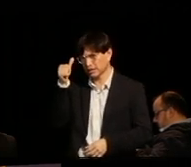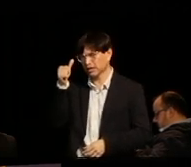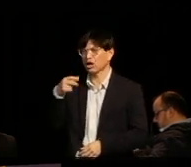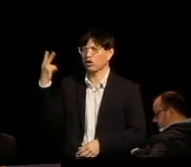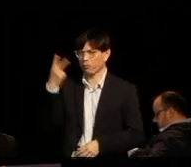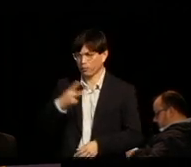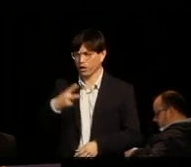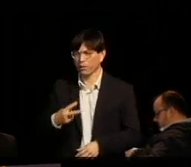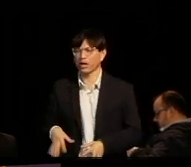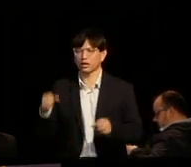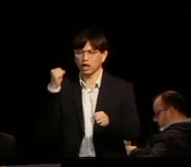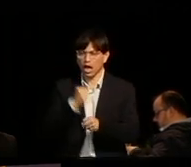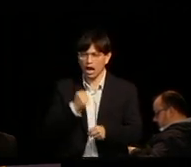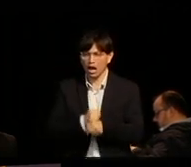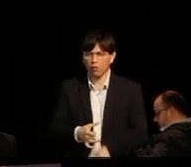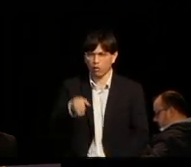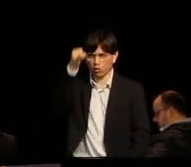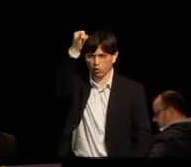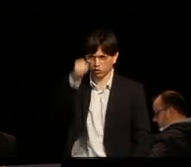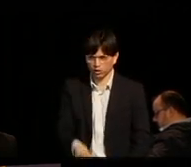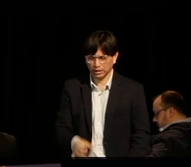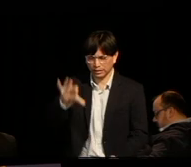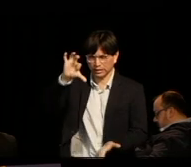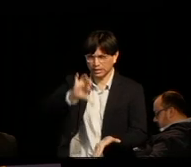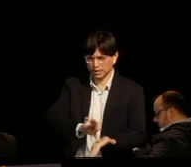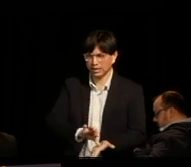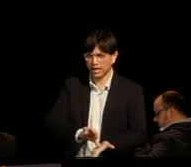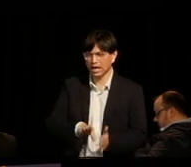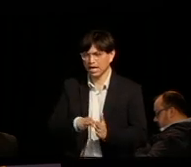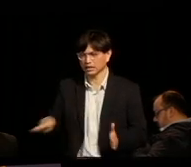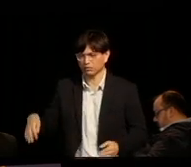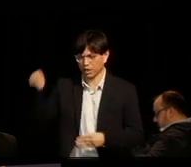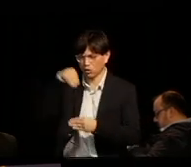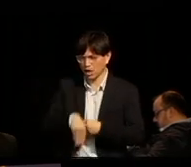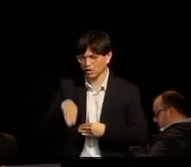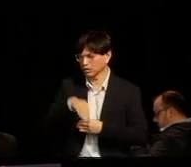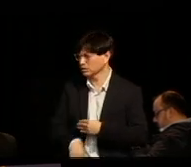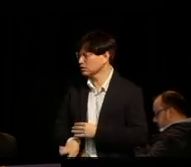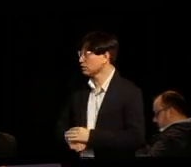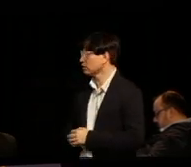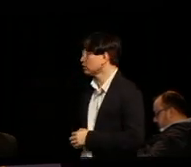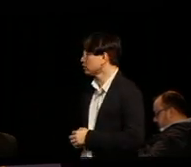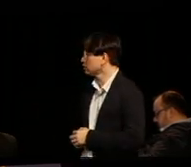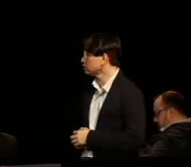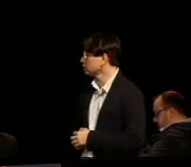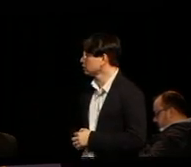ruolo del catechista come un ruolo centrale Rispetto alla questione dell'inclusione è veramente un ruolo centrale e